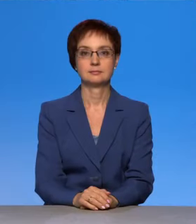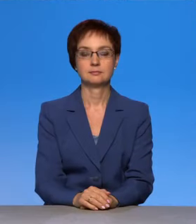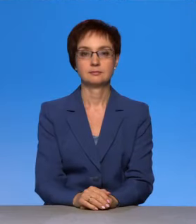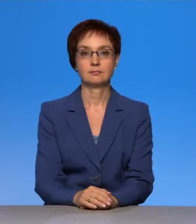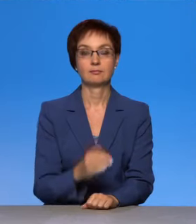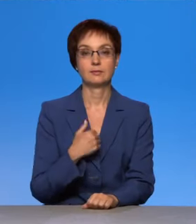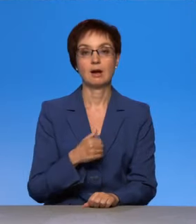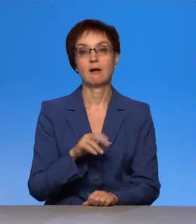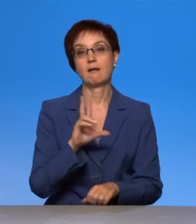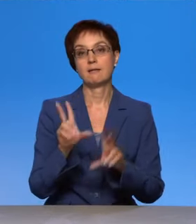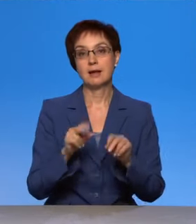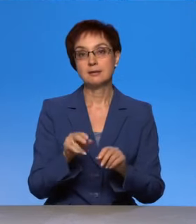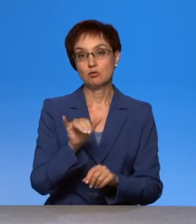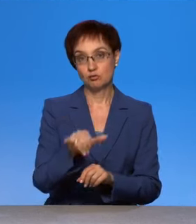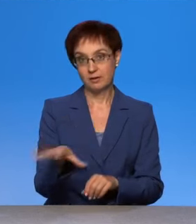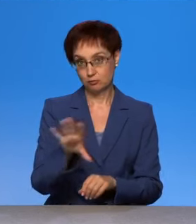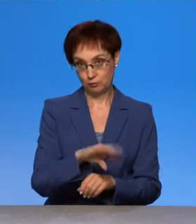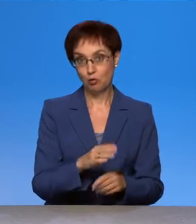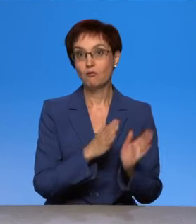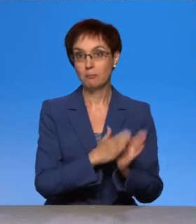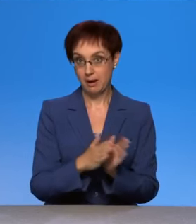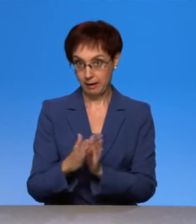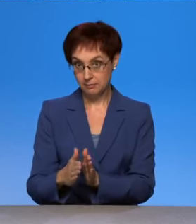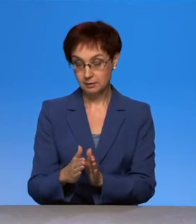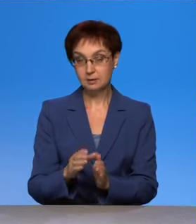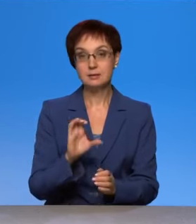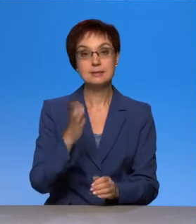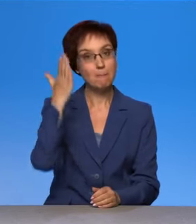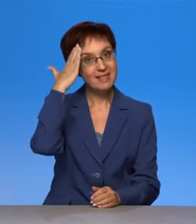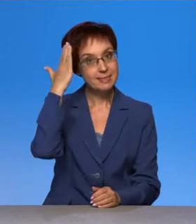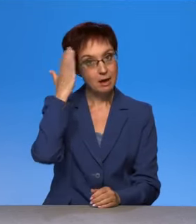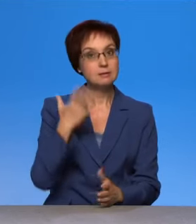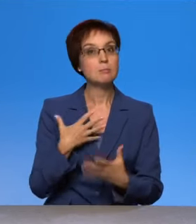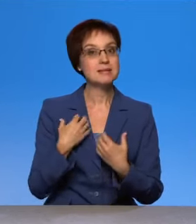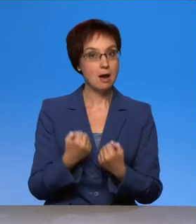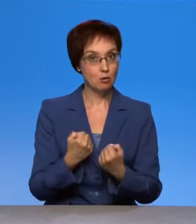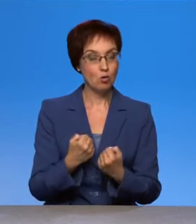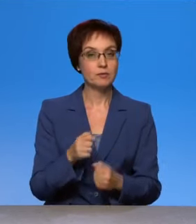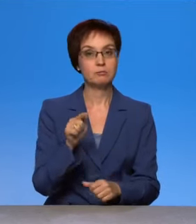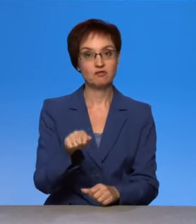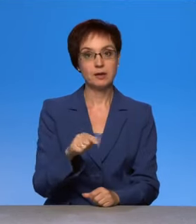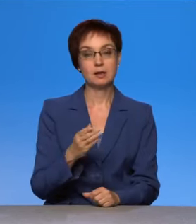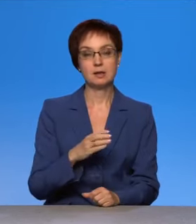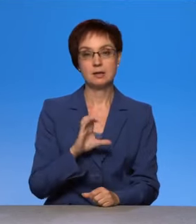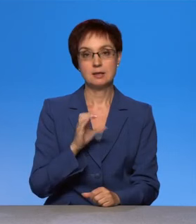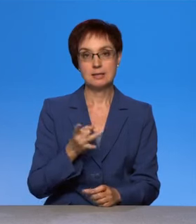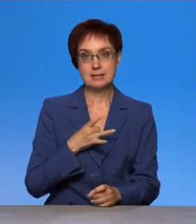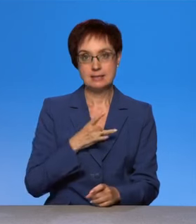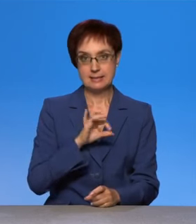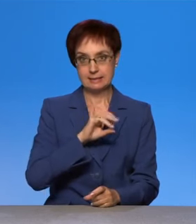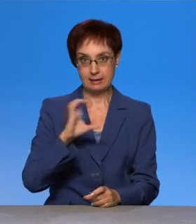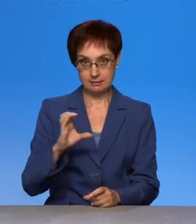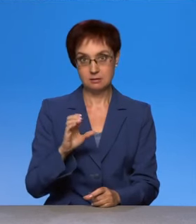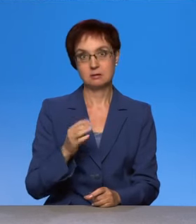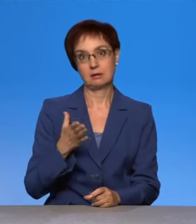Я надеюсь, у вас все в порядке, дорогие зрители, с ментальным здоровьем. Вы стрессы переживаете, как-то пробиваетесь, не страдаете.